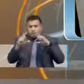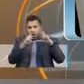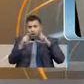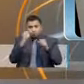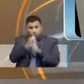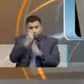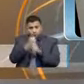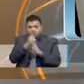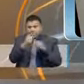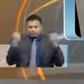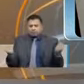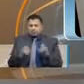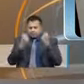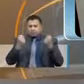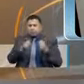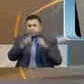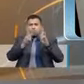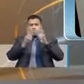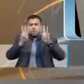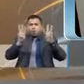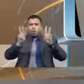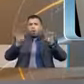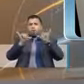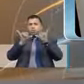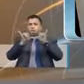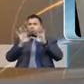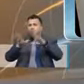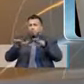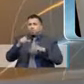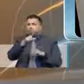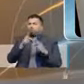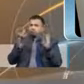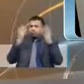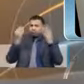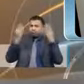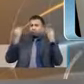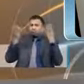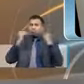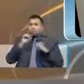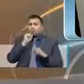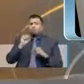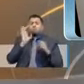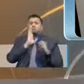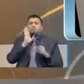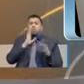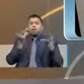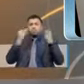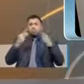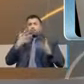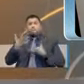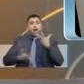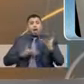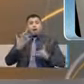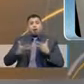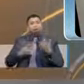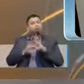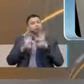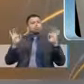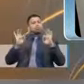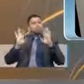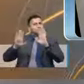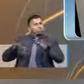نستقطبه وندربه خلال بيئة تعليم إلكترونية تفاعلية. الصراحة إن